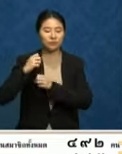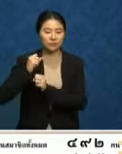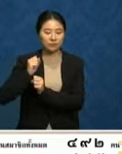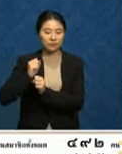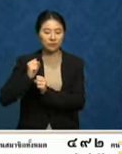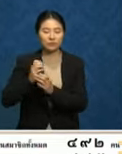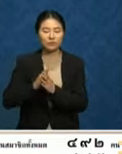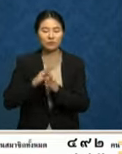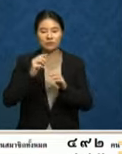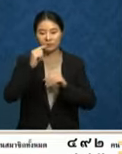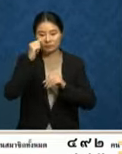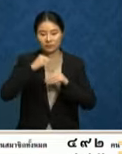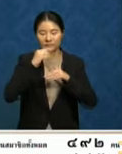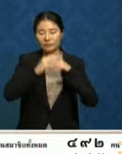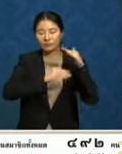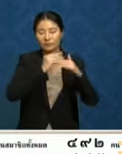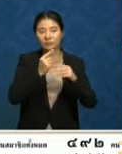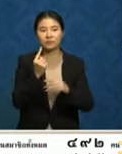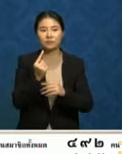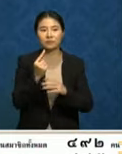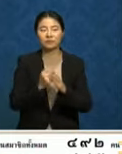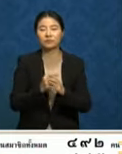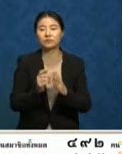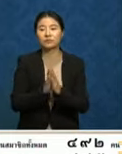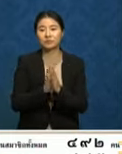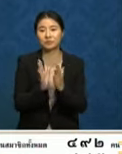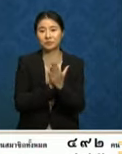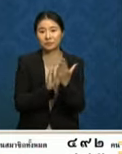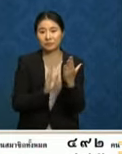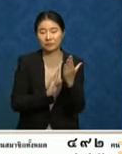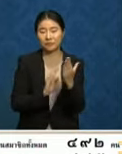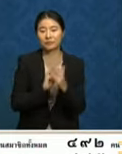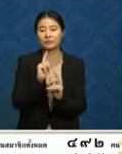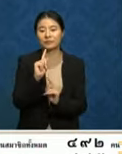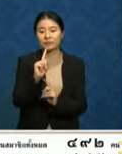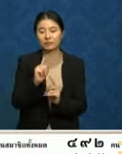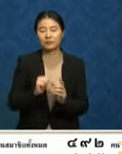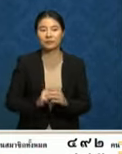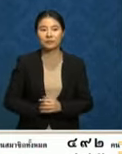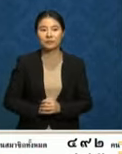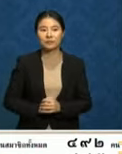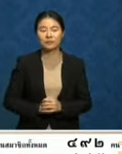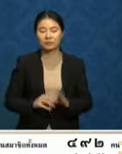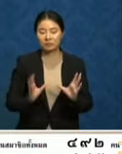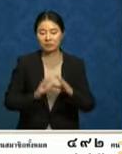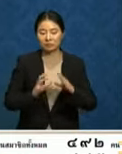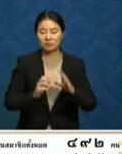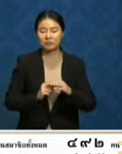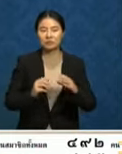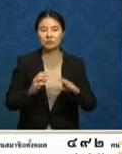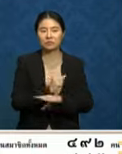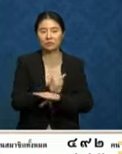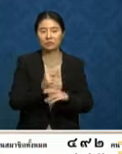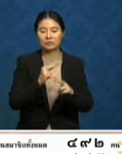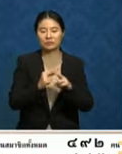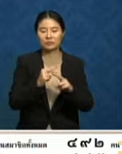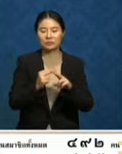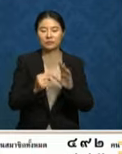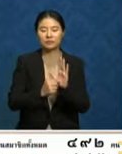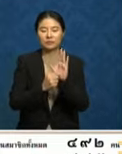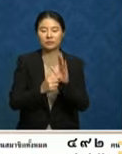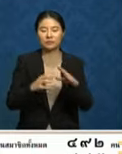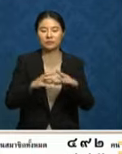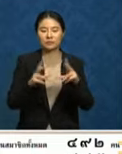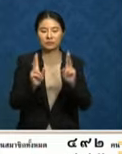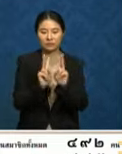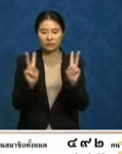พรรคชาติไทยพัฒนา 1ท่านพรรคประชาชาติ 1ท่านครับขอเชิญแต่ละพรรคการเมืองเสนอชื่อกรรมาธิการตราสับ